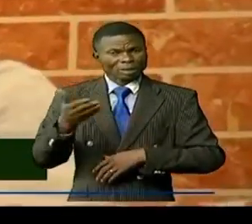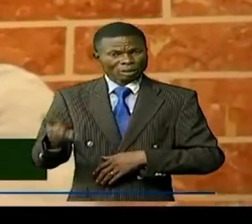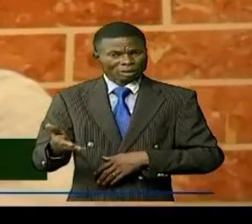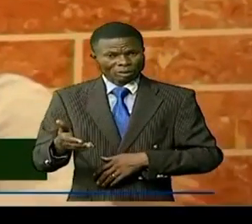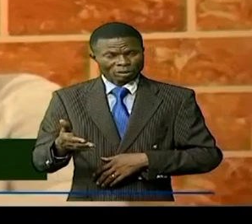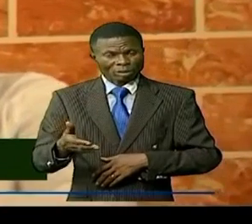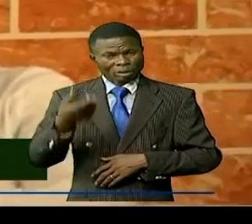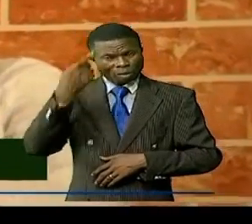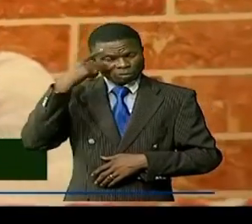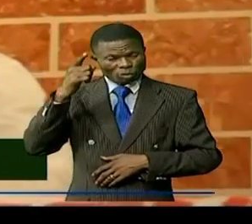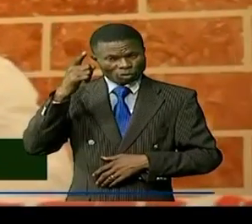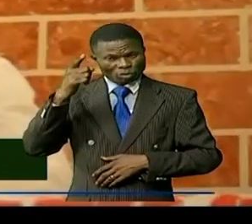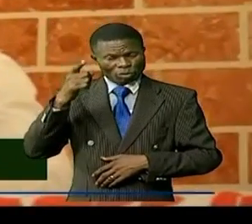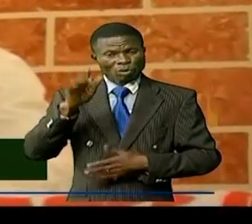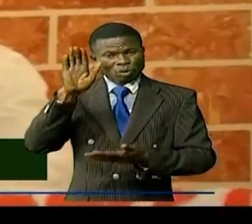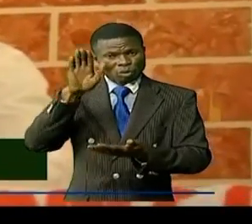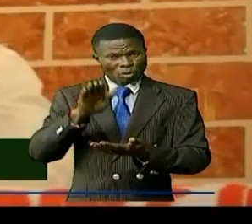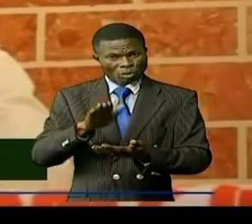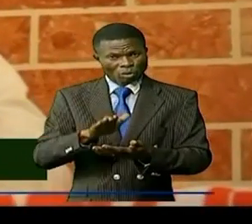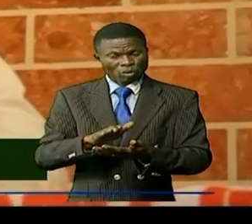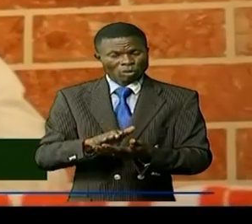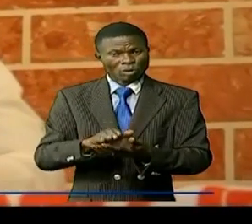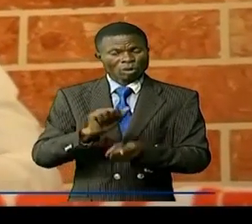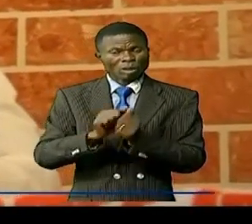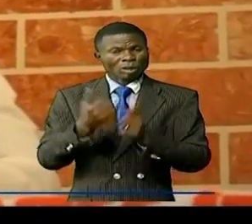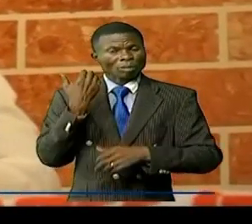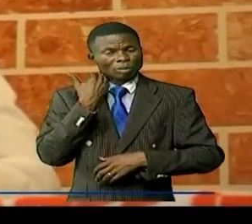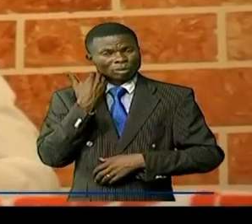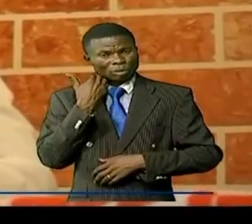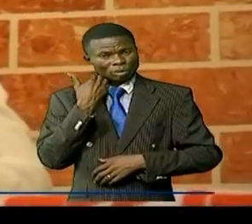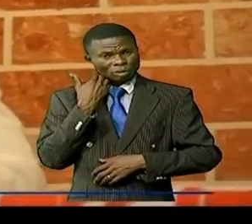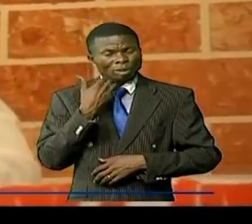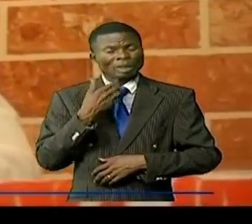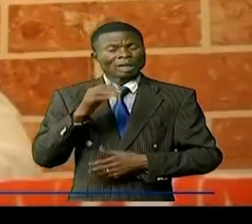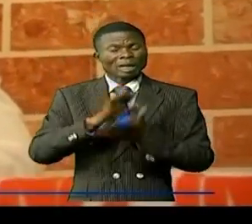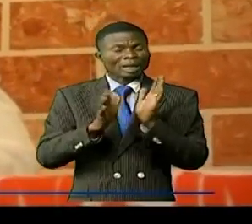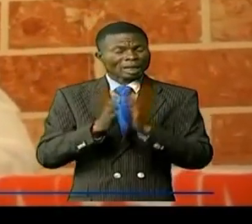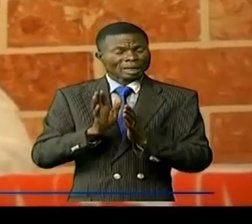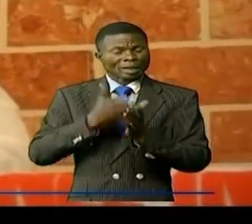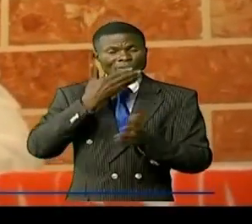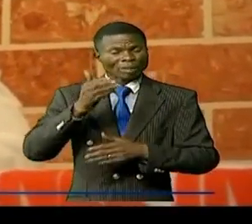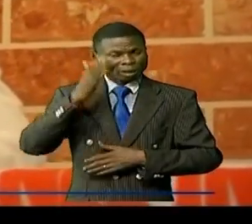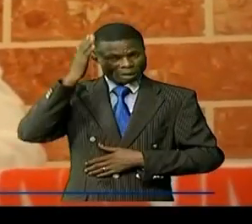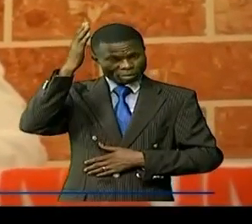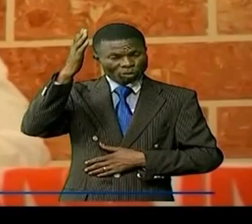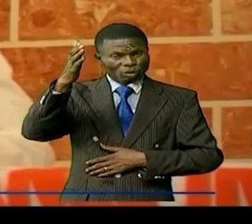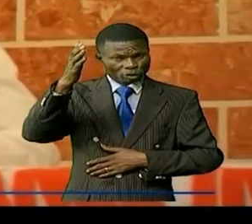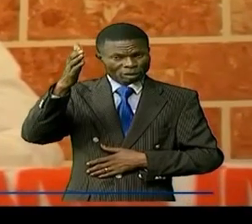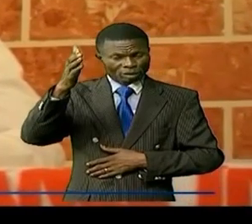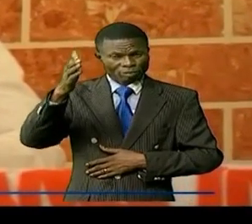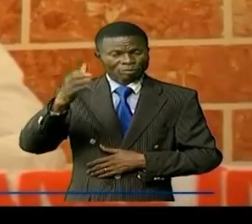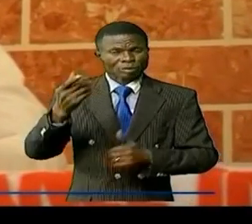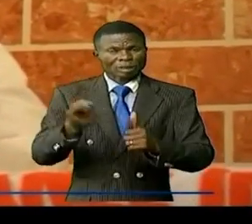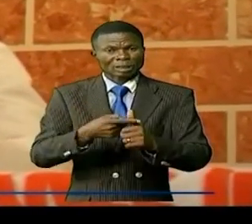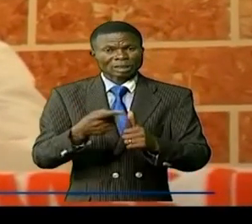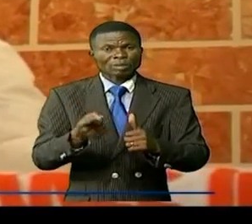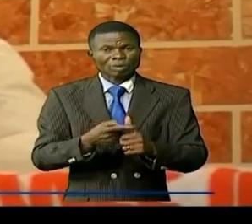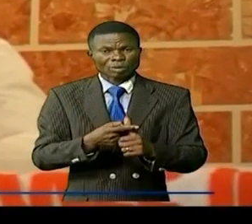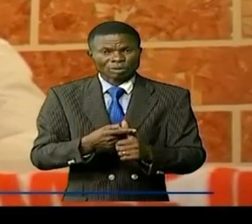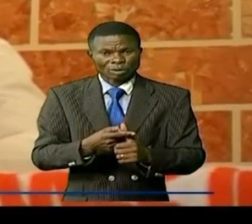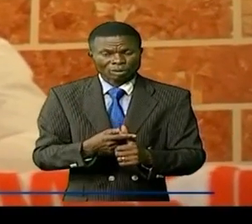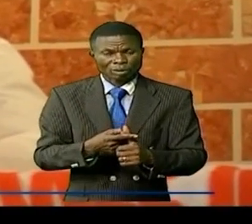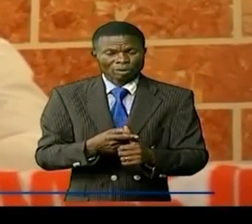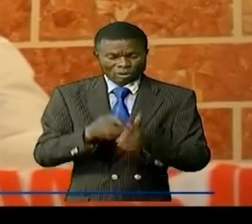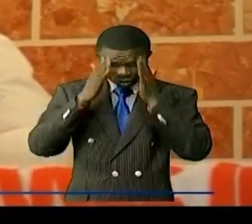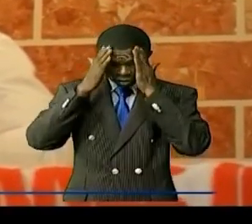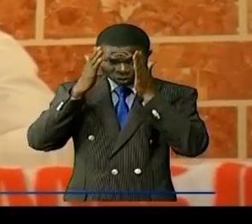pour réussir dans la vie et accomplir ses rêves pour la vie meilleure, il faut d'abord se focaliser